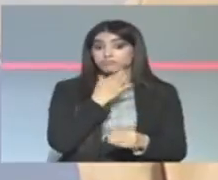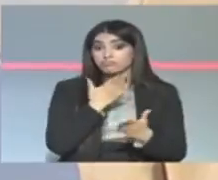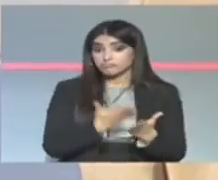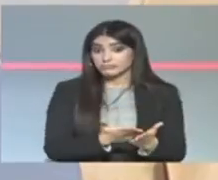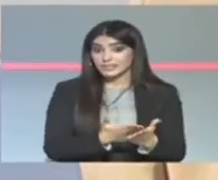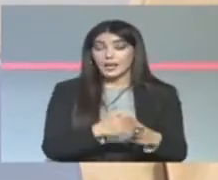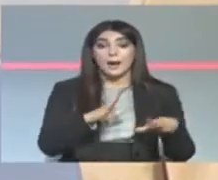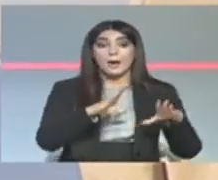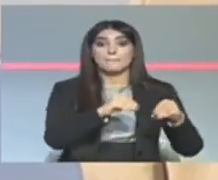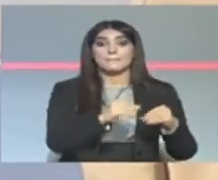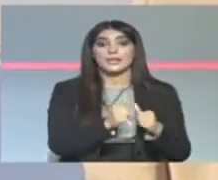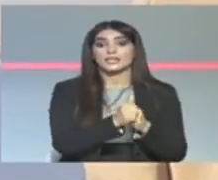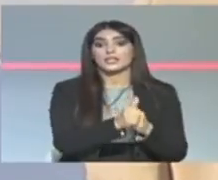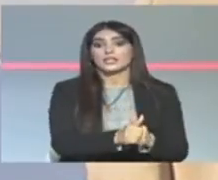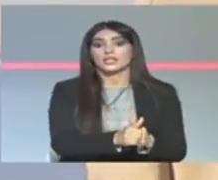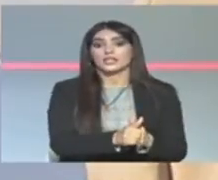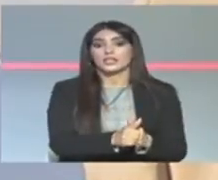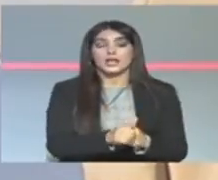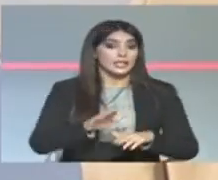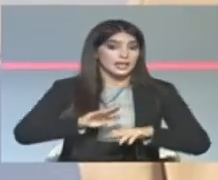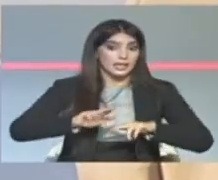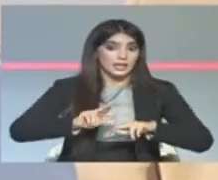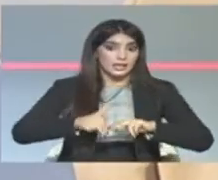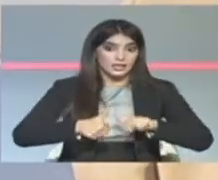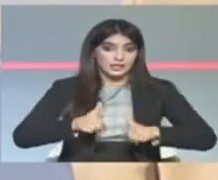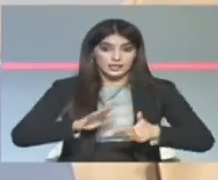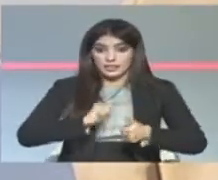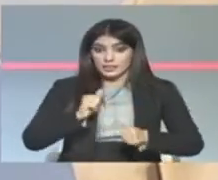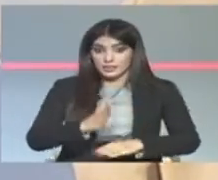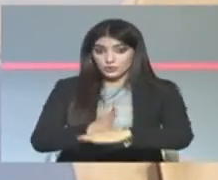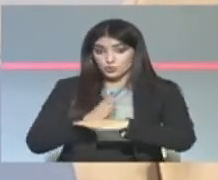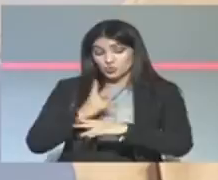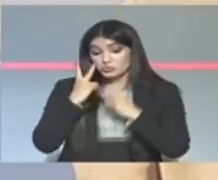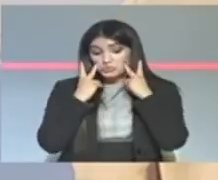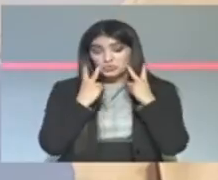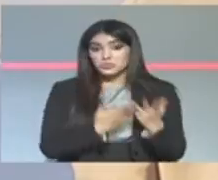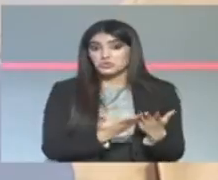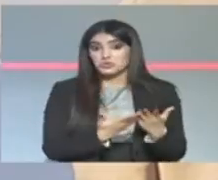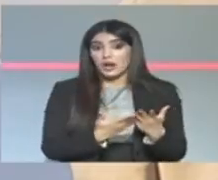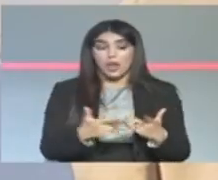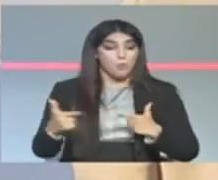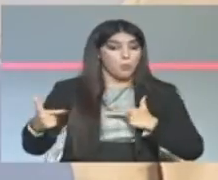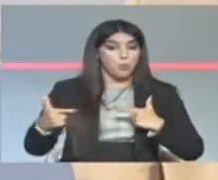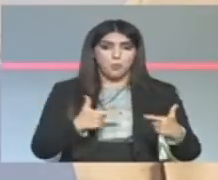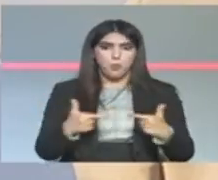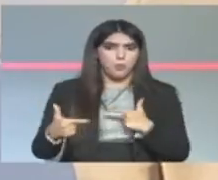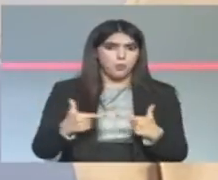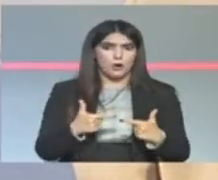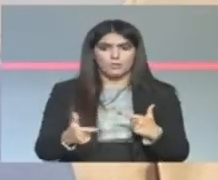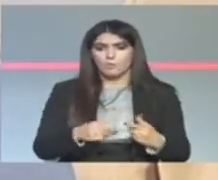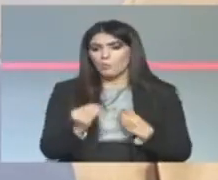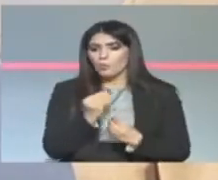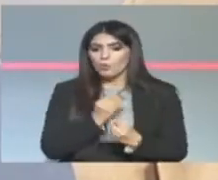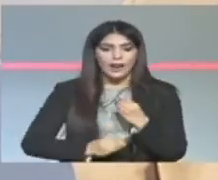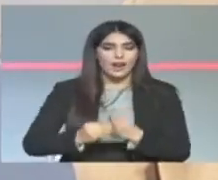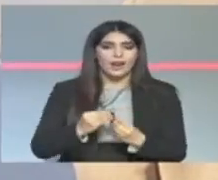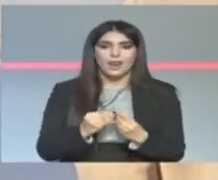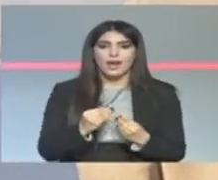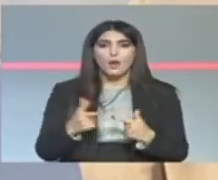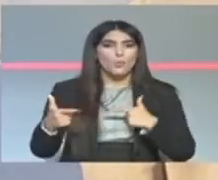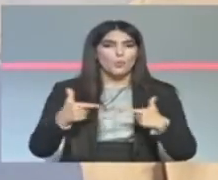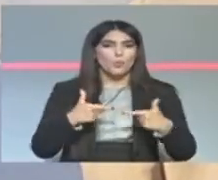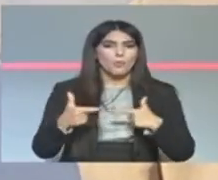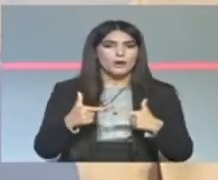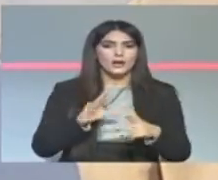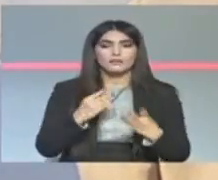ال المنطقه التي يهمها الاتفاق العسكري فانا اتصور انه الحرب او بعض جولات من من ال من الحروب